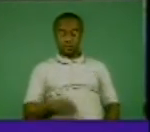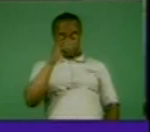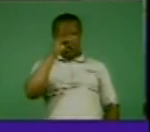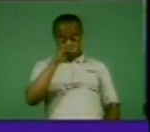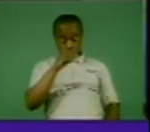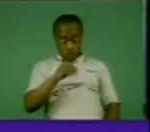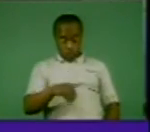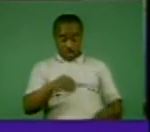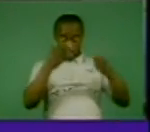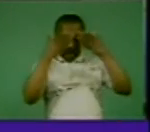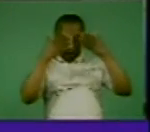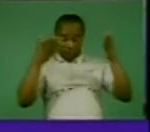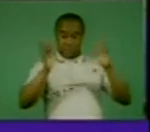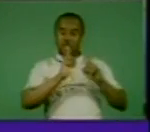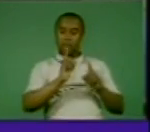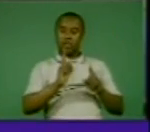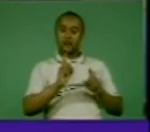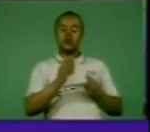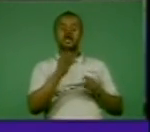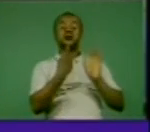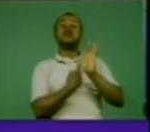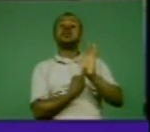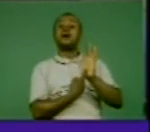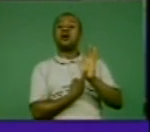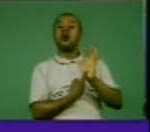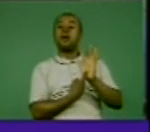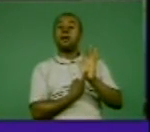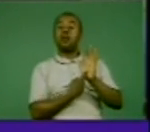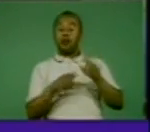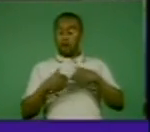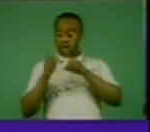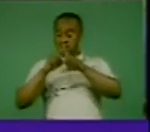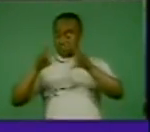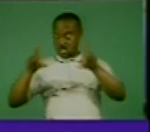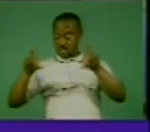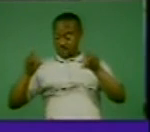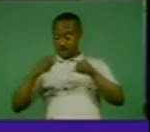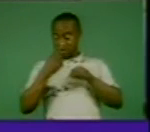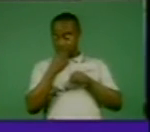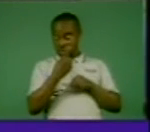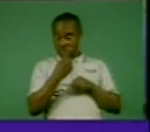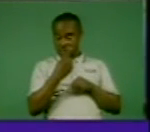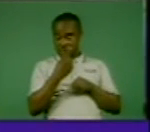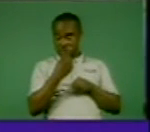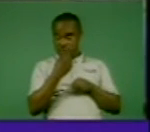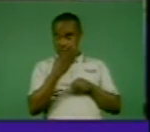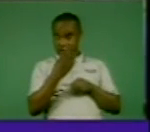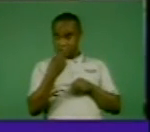ibara zote, isipokuwa ibara 152 ina kura 5 hadi ibara 257 ina kura